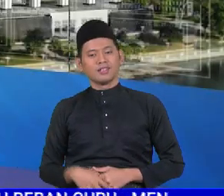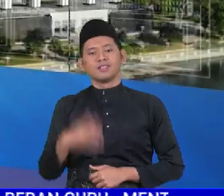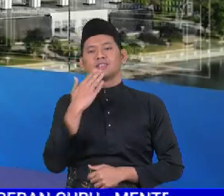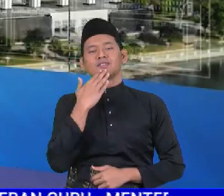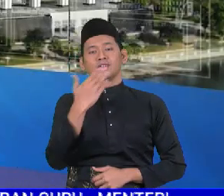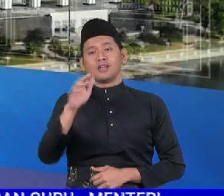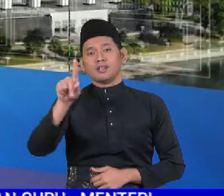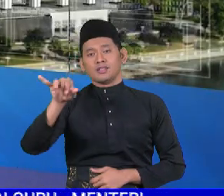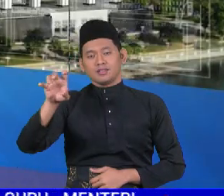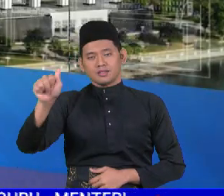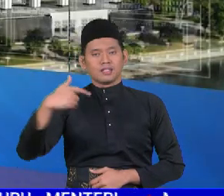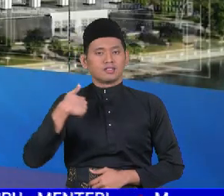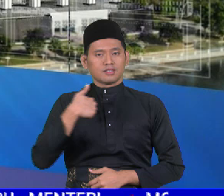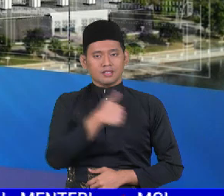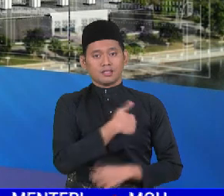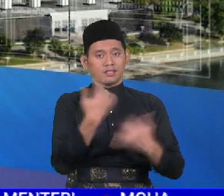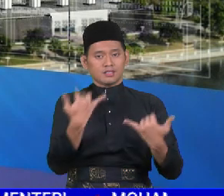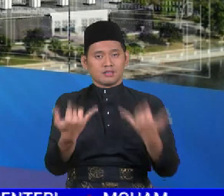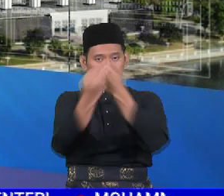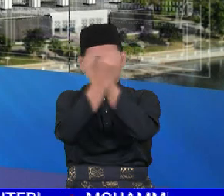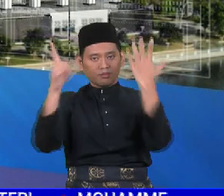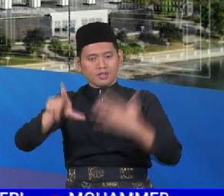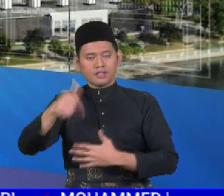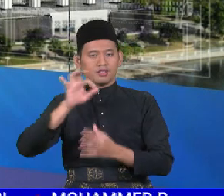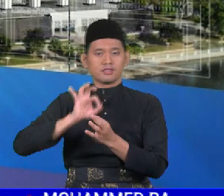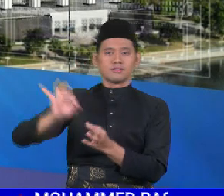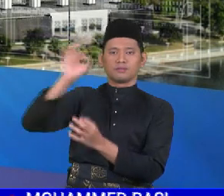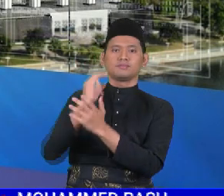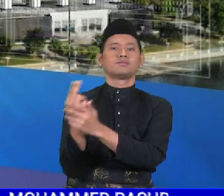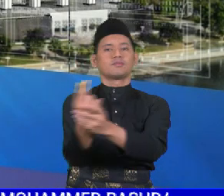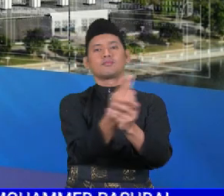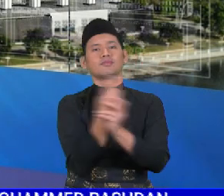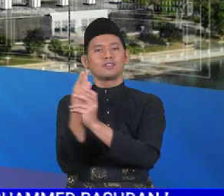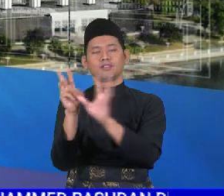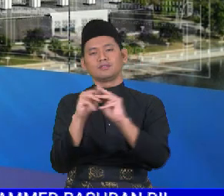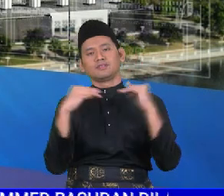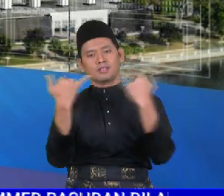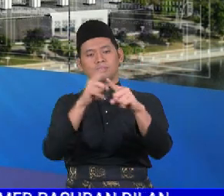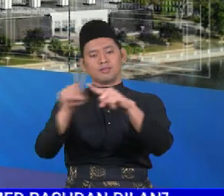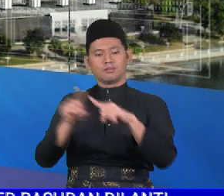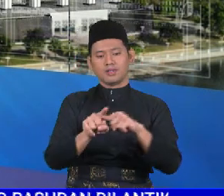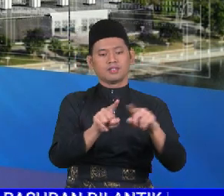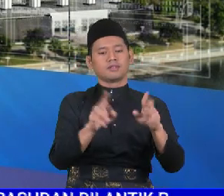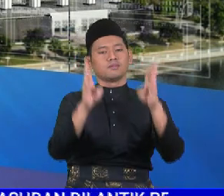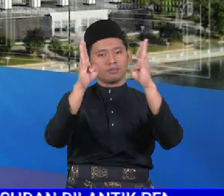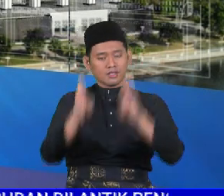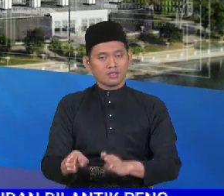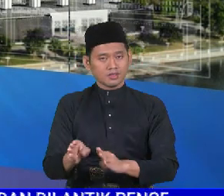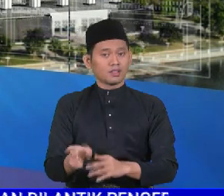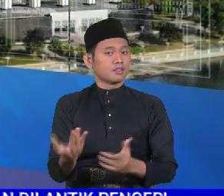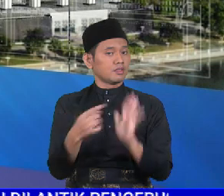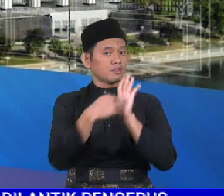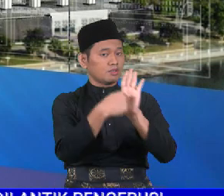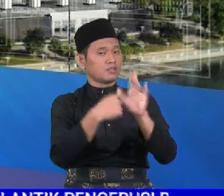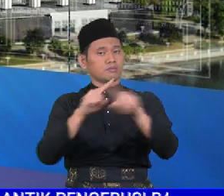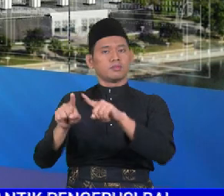Terima kasih Alisa. Kita ke perkembangan seterusnya. Semangat perpaduan dalam kalangan masyarakat berbilang kaum terzahir apabila